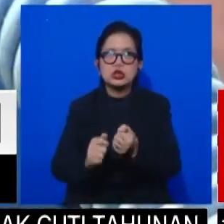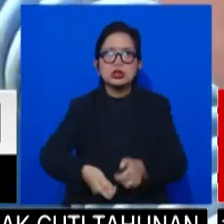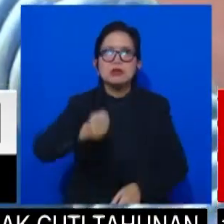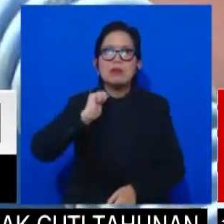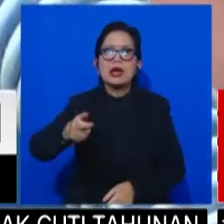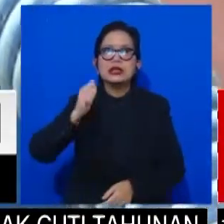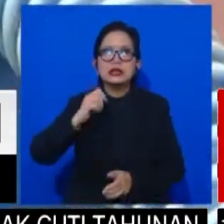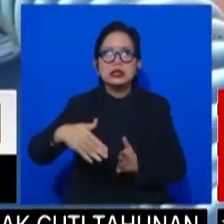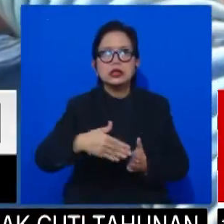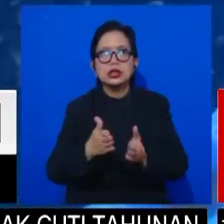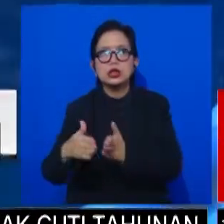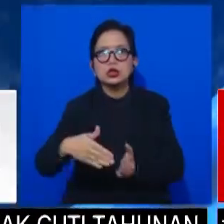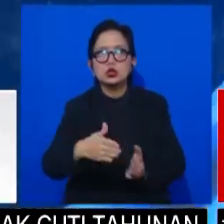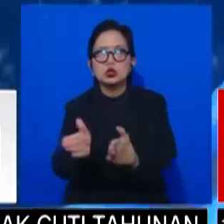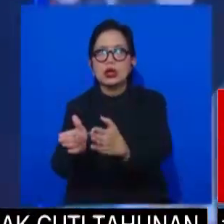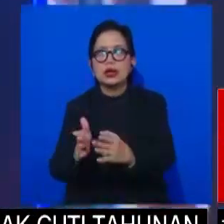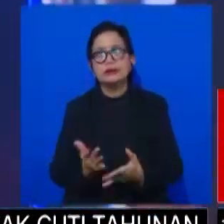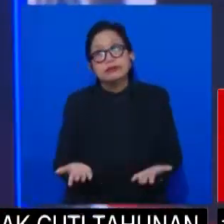mengering.